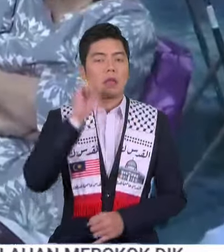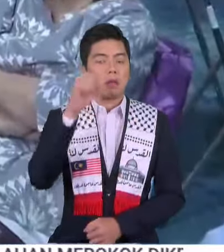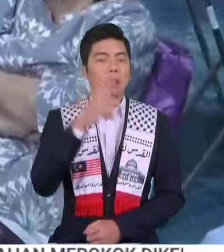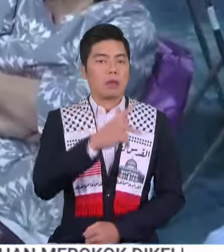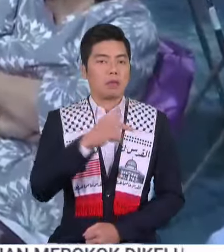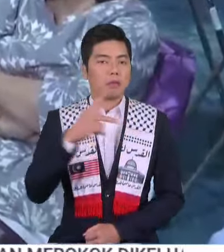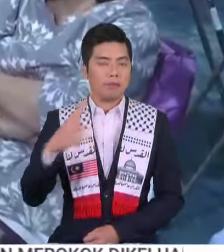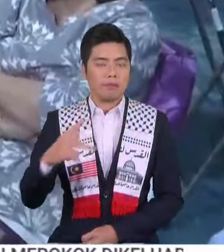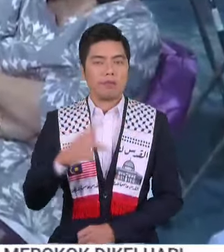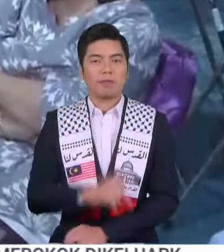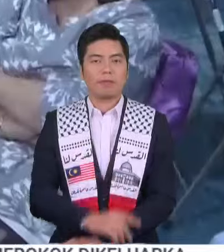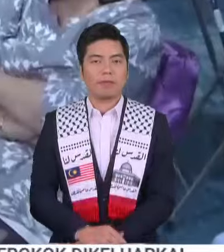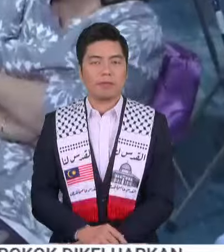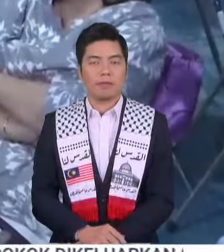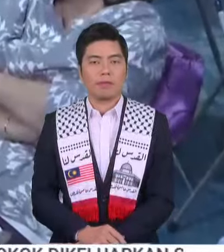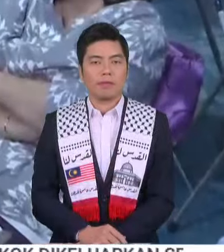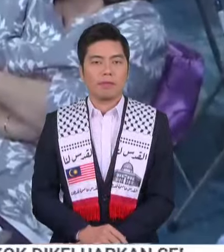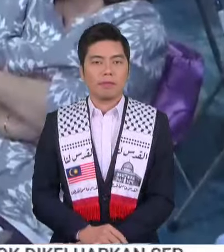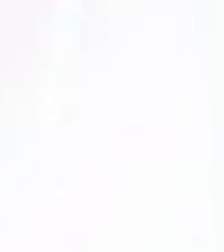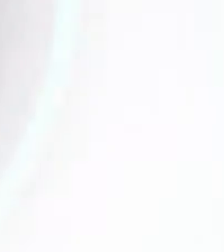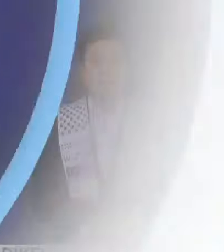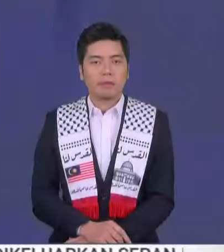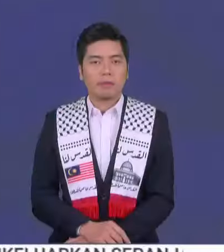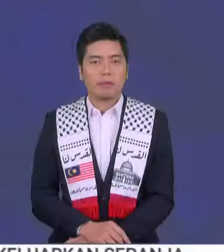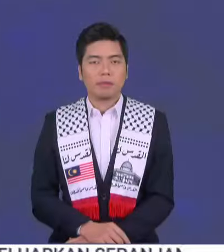Sabah, Kota Kinabalu.